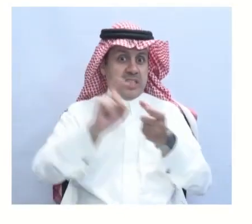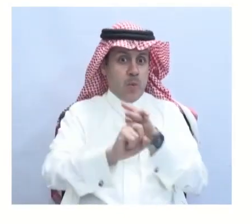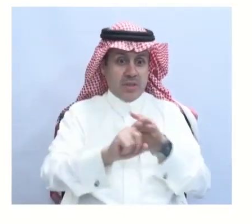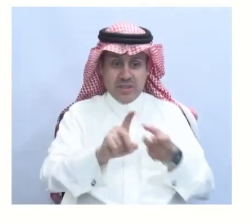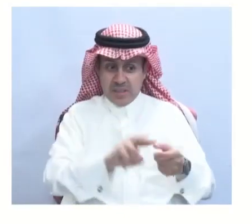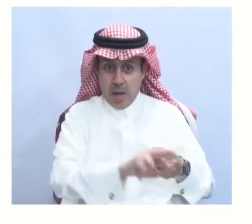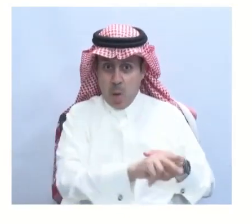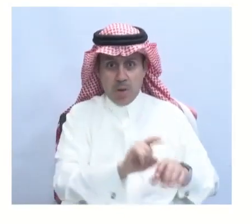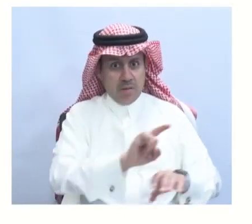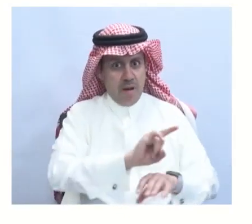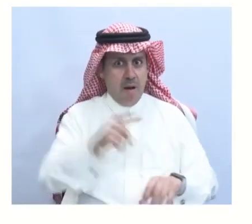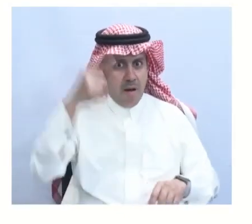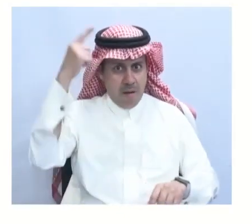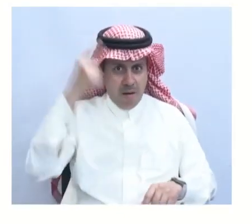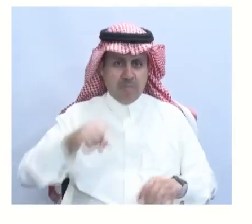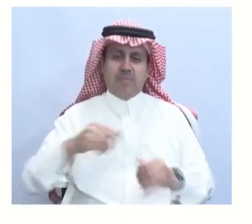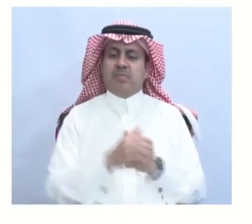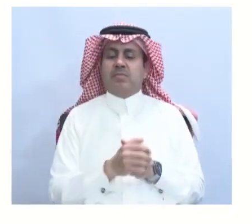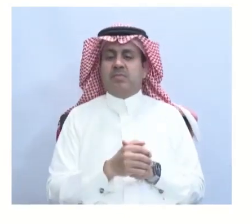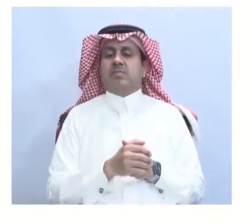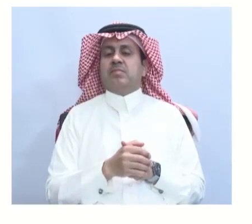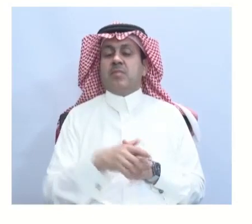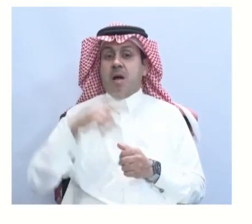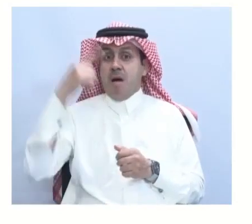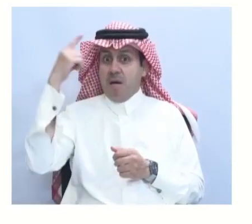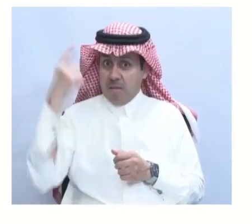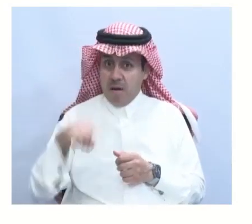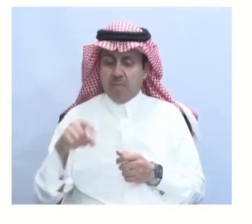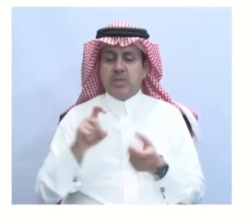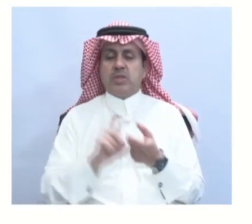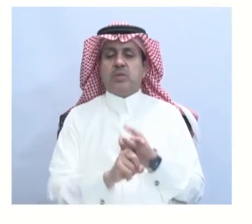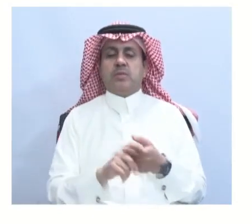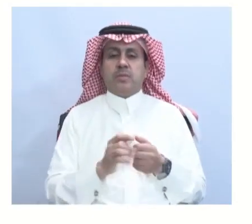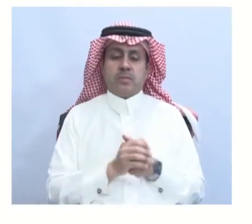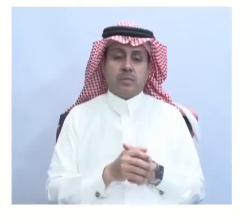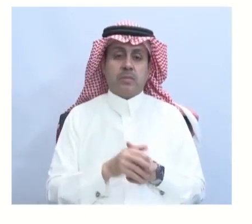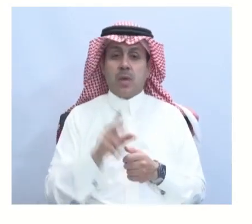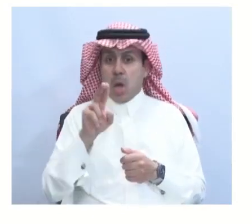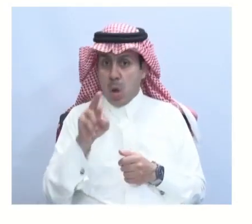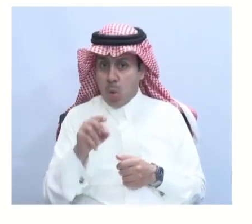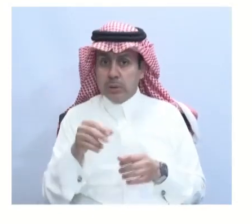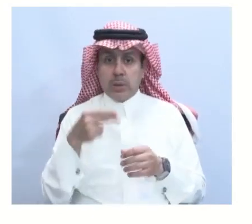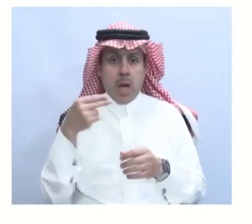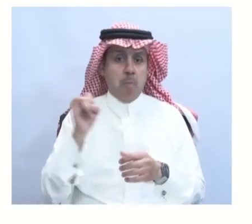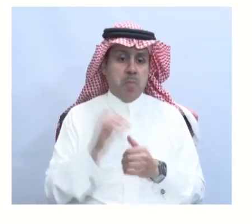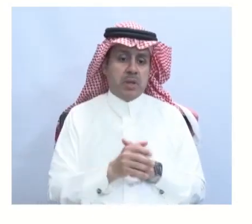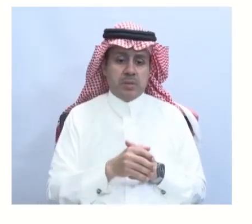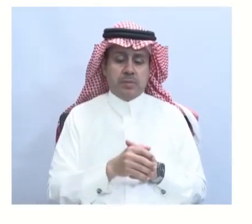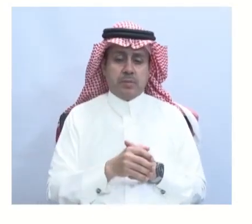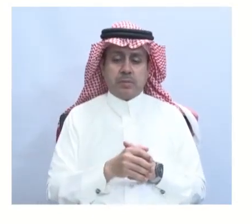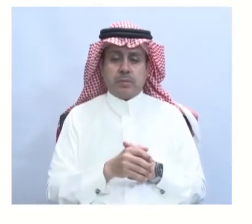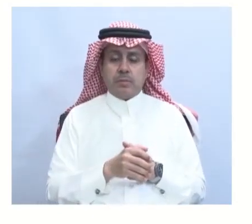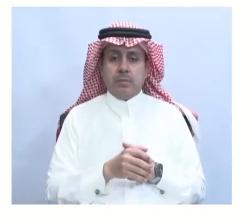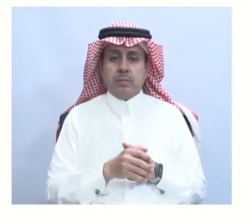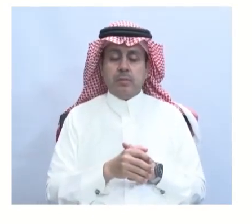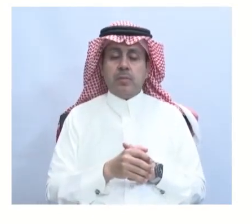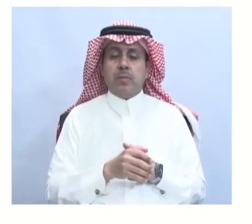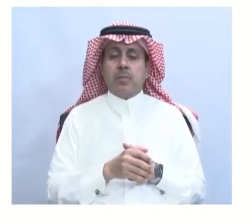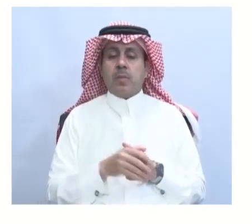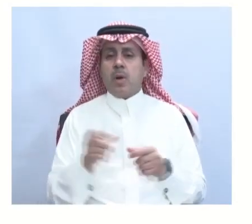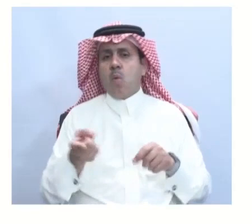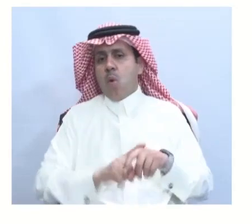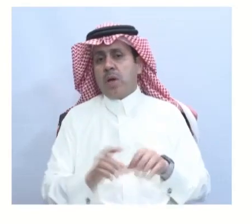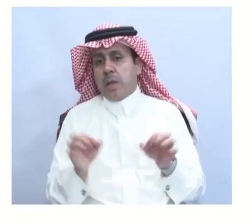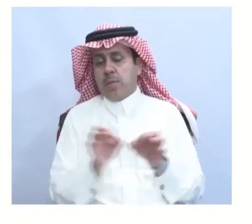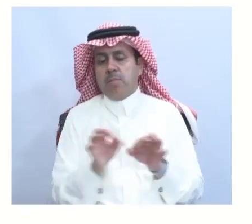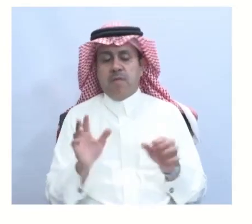قوله تعالى حرمت عليكم امهاتكم وبناتكم واخواتكم وعماتكم وخالاتكم وبنات الاخ وبنات